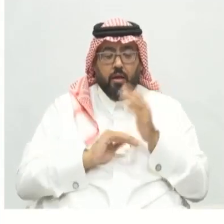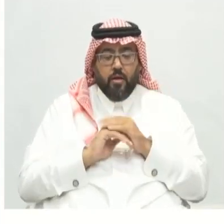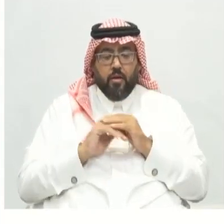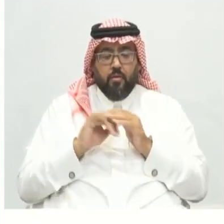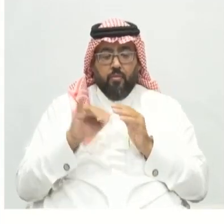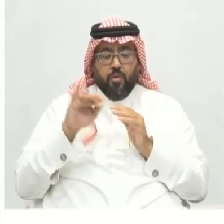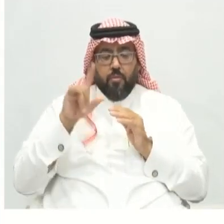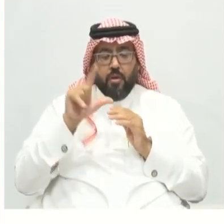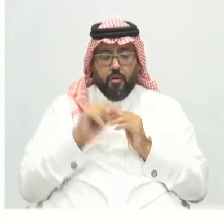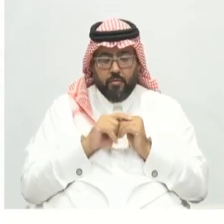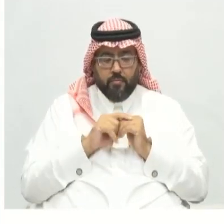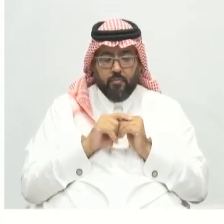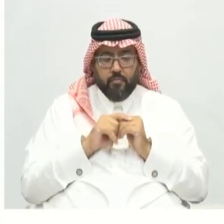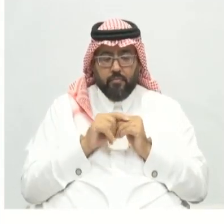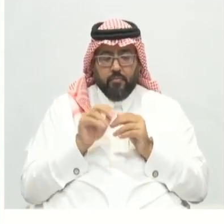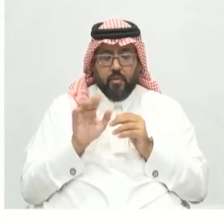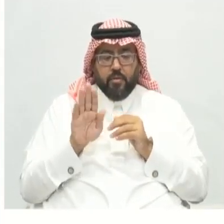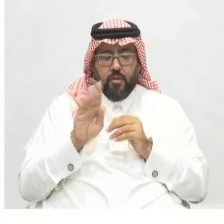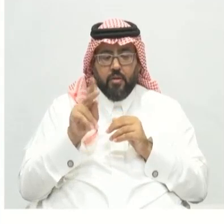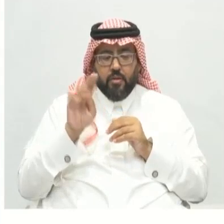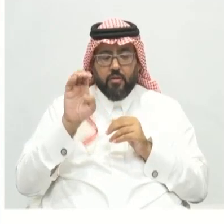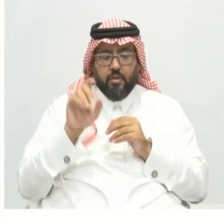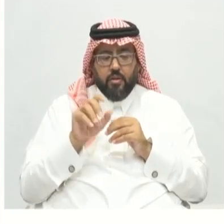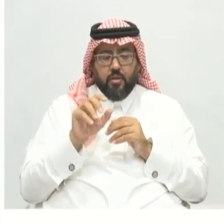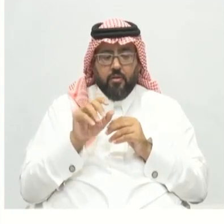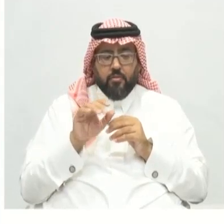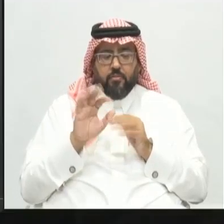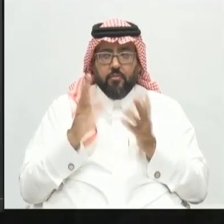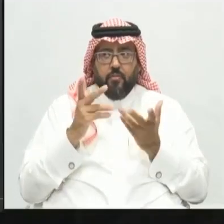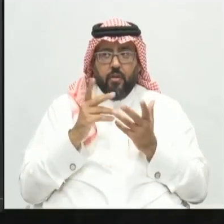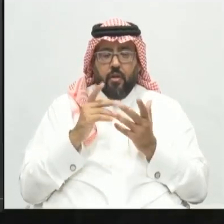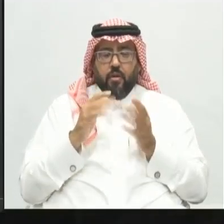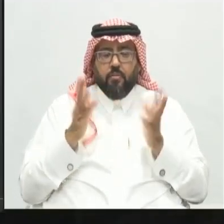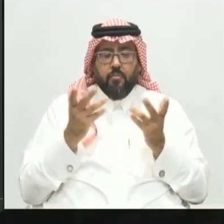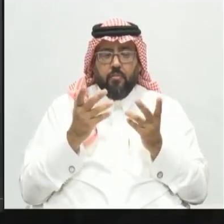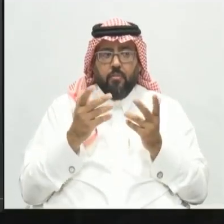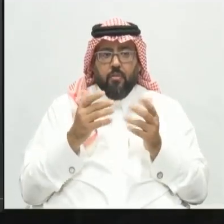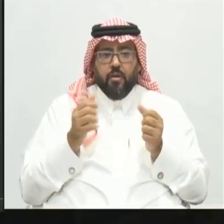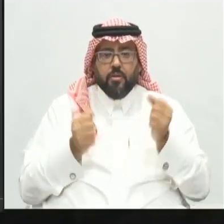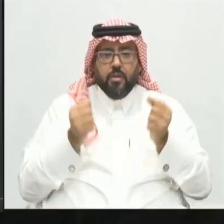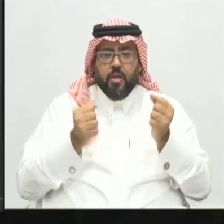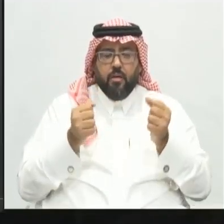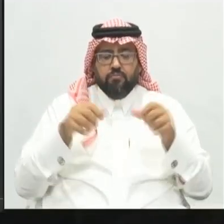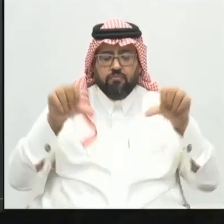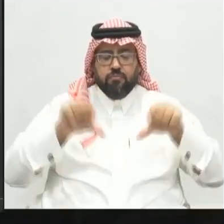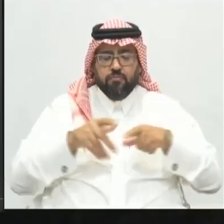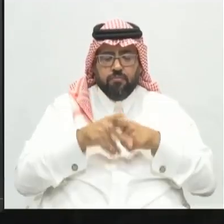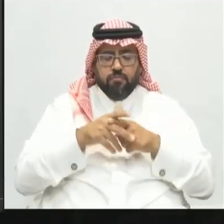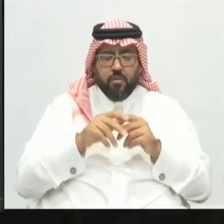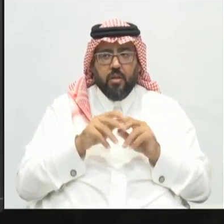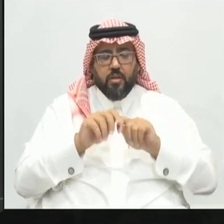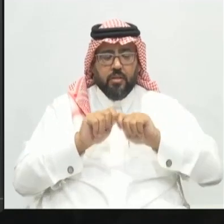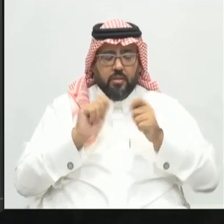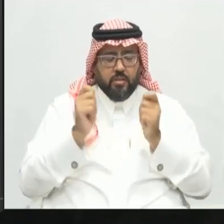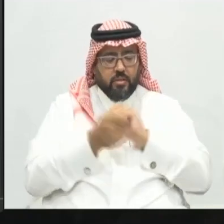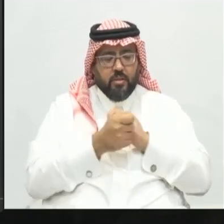ووضع استراتيجيات لهذه المخاطر مثلا عطل في محرك عطل في معده يمكن استبدالها